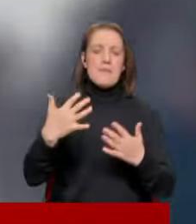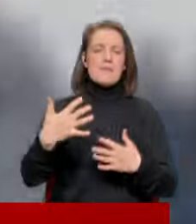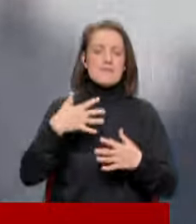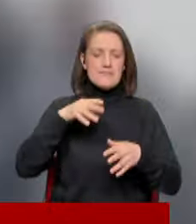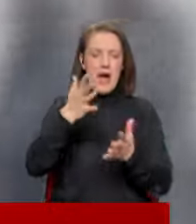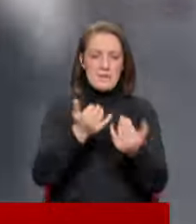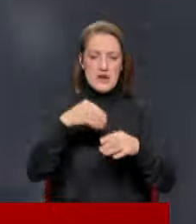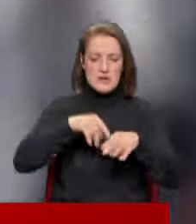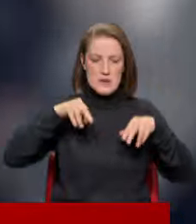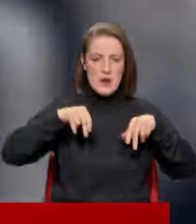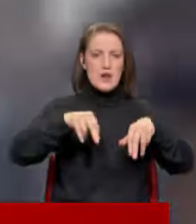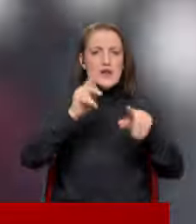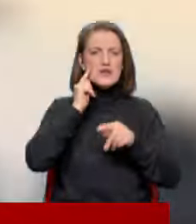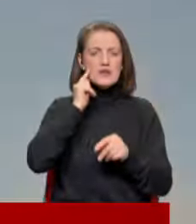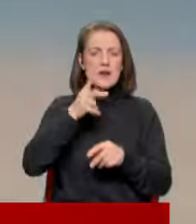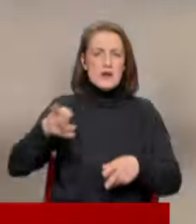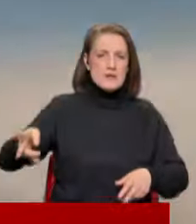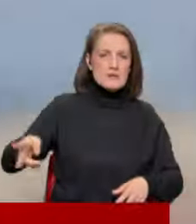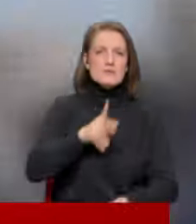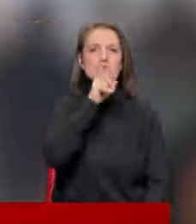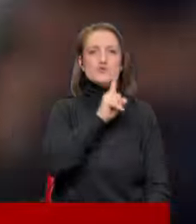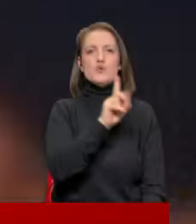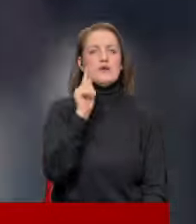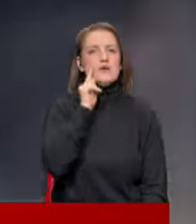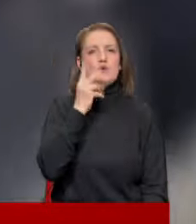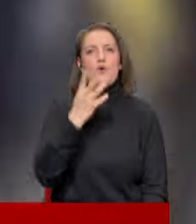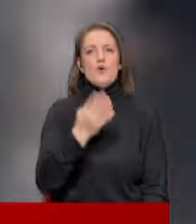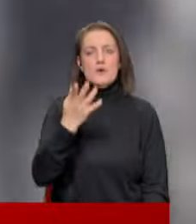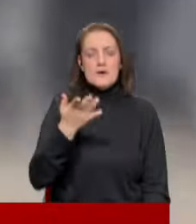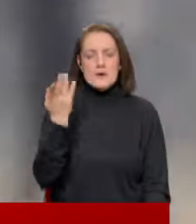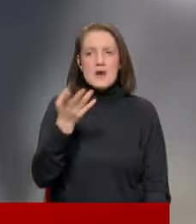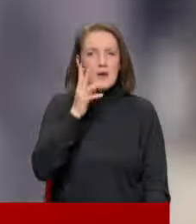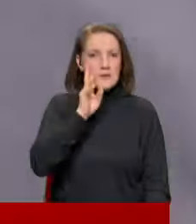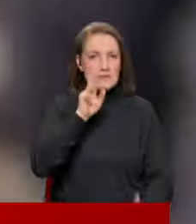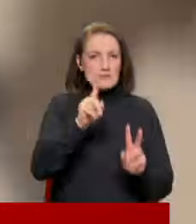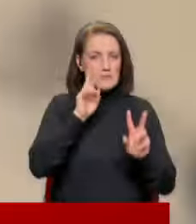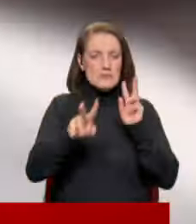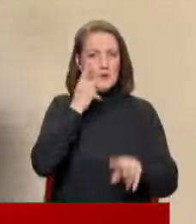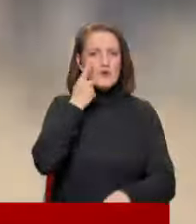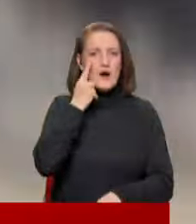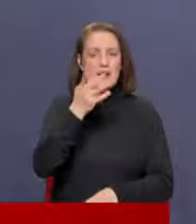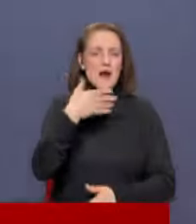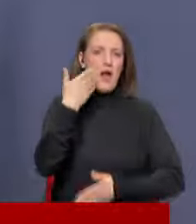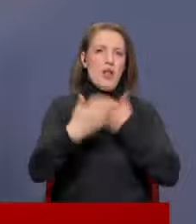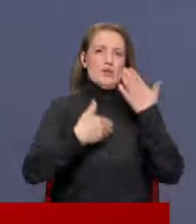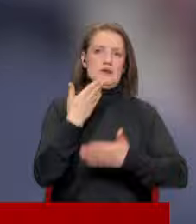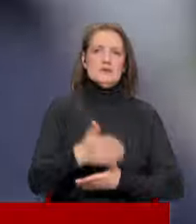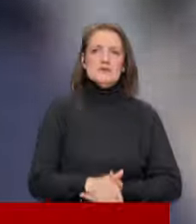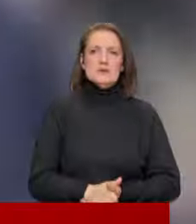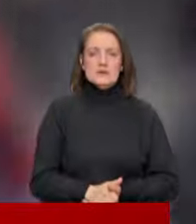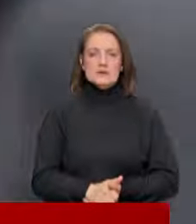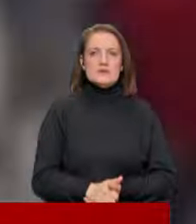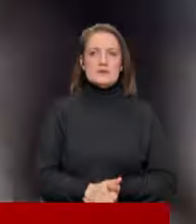açılan ateşle hayatını kaybedenlerin sayısı 112'ye ulaştı tanıklık edenler yaşadıkları dehşeti